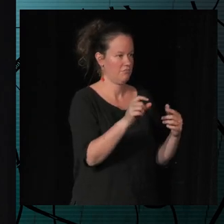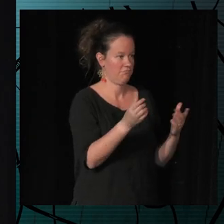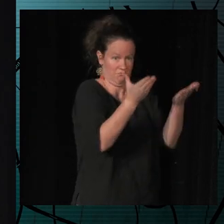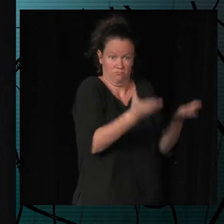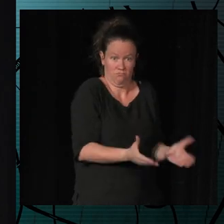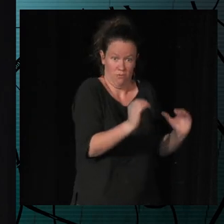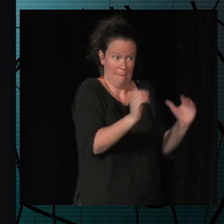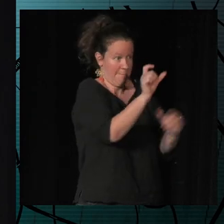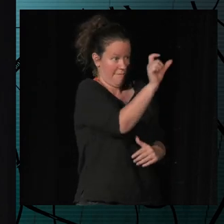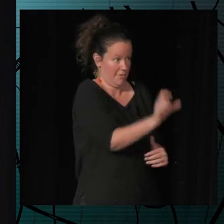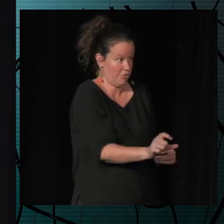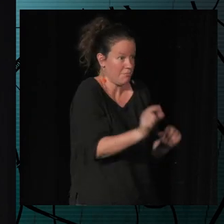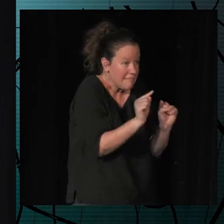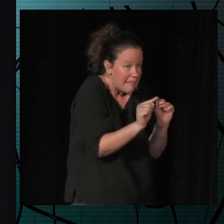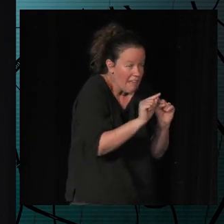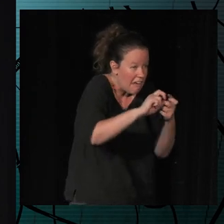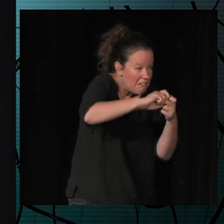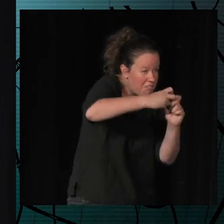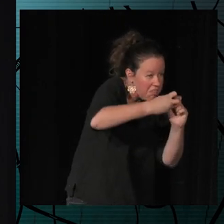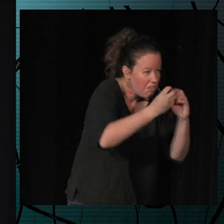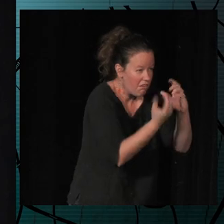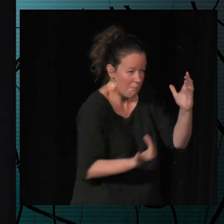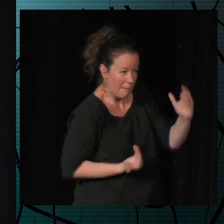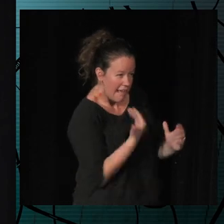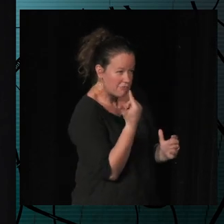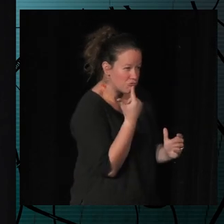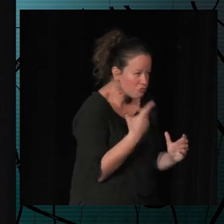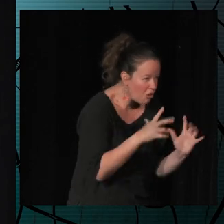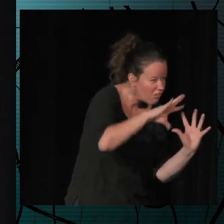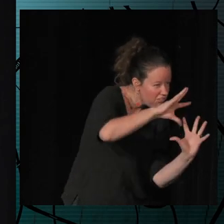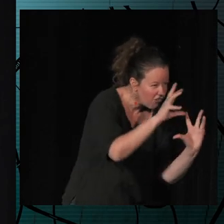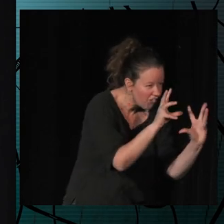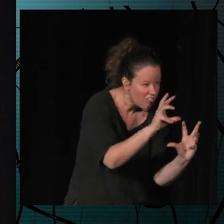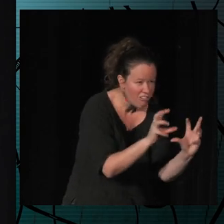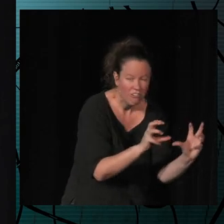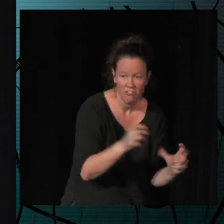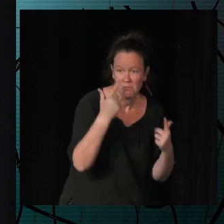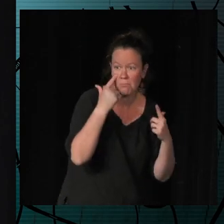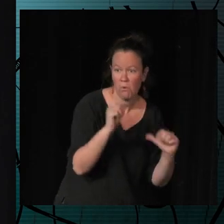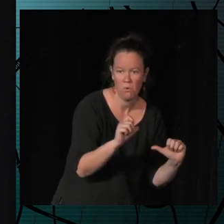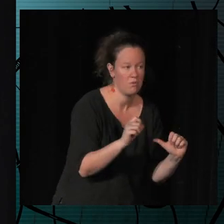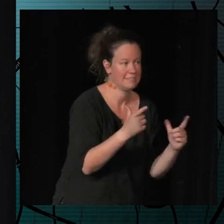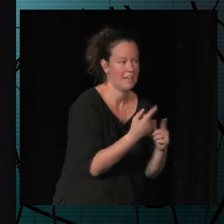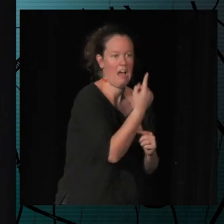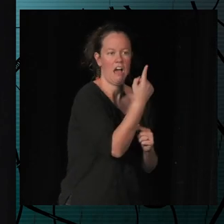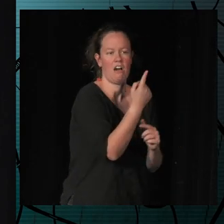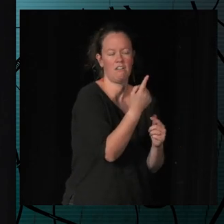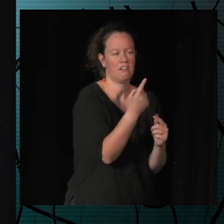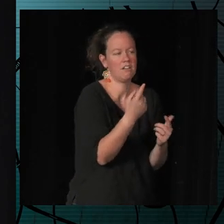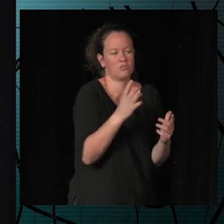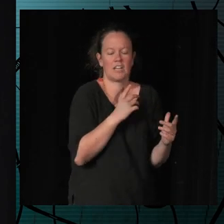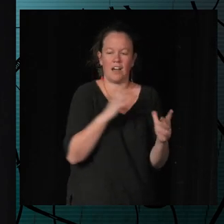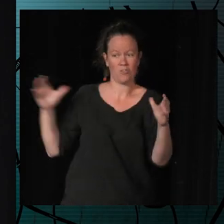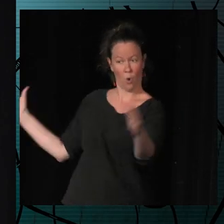s'abîmer en détail donc on a les deux en fait on a les deux paramètres parce que les technologies ont évolué et permettent d'avoir ces cet effet comme ça d'ampleur ou au contraire